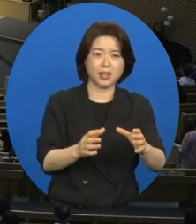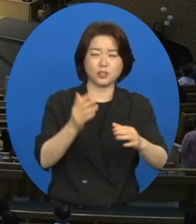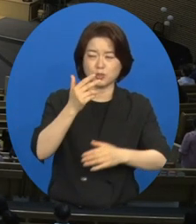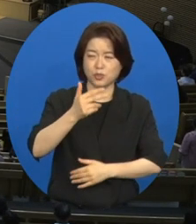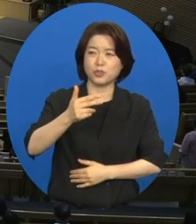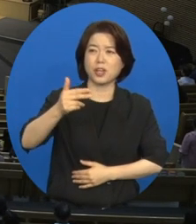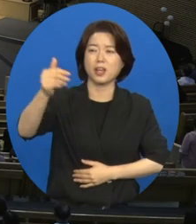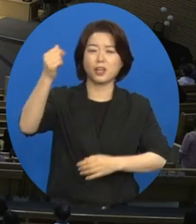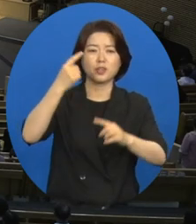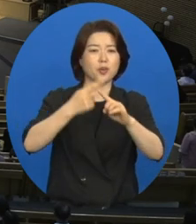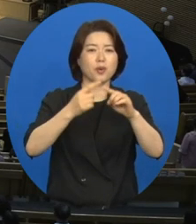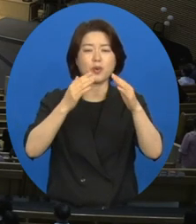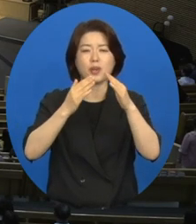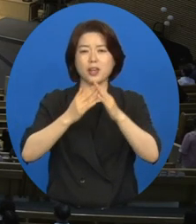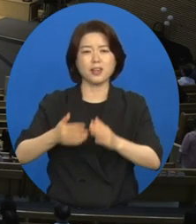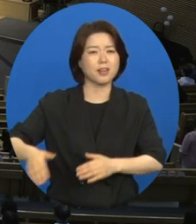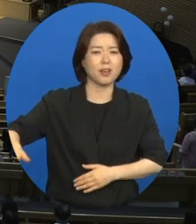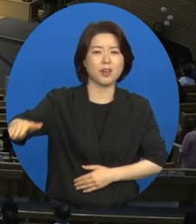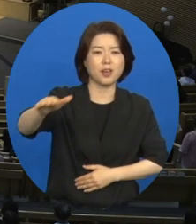이뤄갈 주